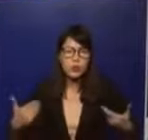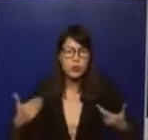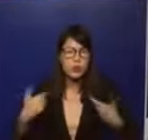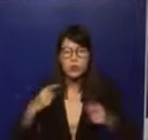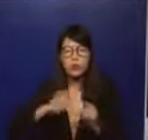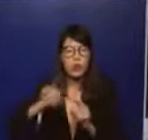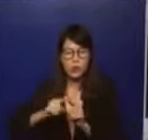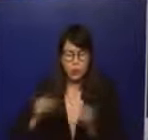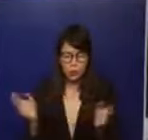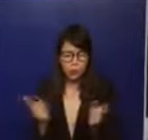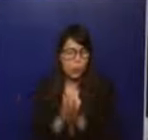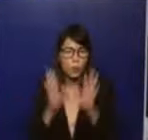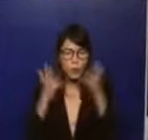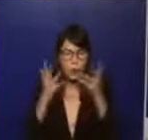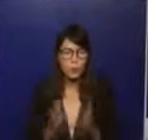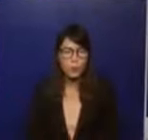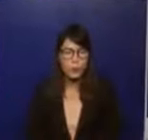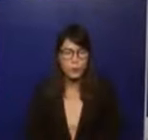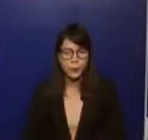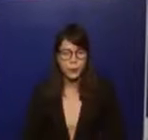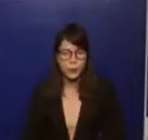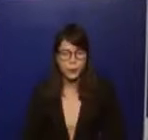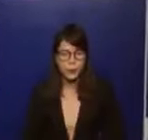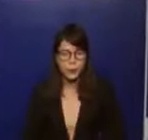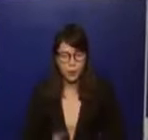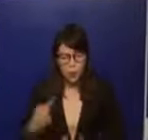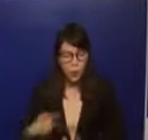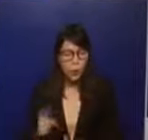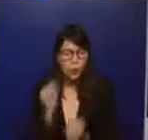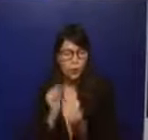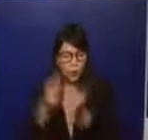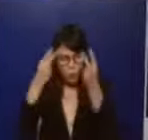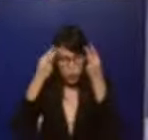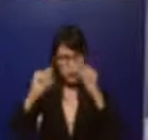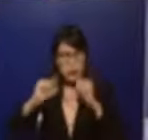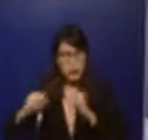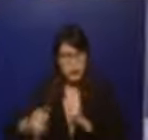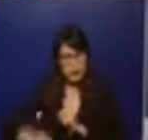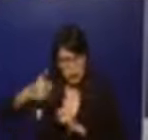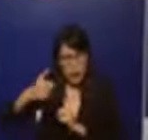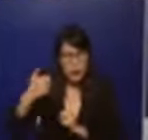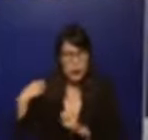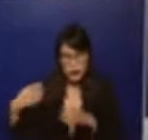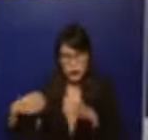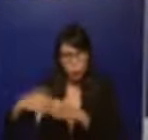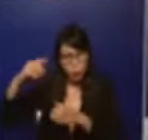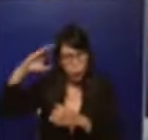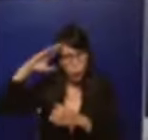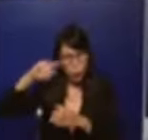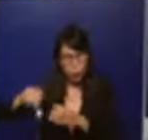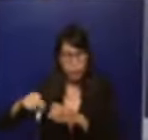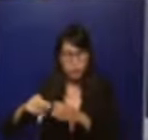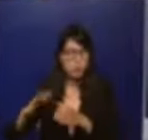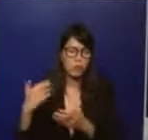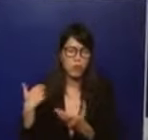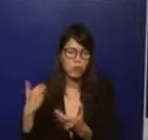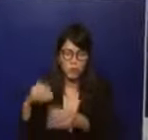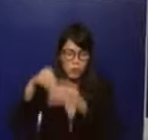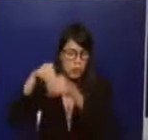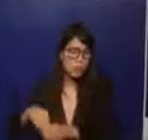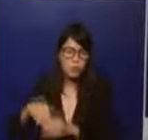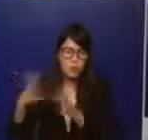คำนวณภาษีแต่ผลประโยชน์ที่พลเอกประยุทธ์จันทร์โอชาได้จากกองทัพ ม่ได้อยู่ในข้อยกเว้นค่ะดิฉันเสียใจด้วยนะค